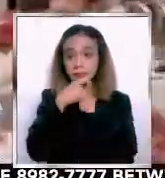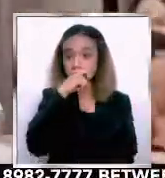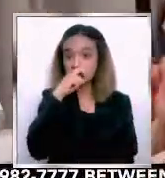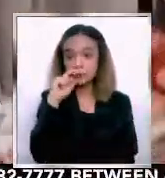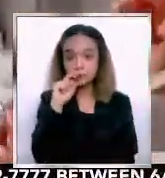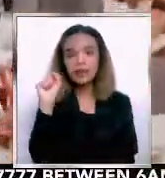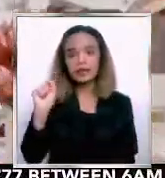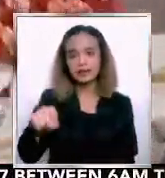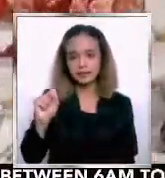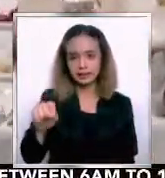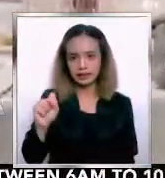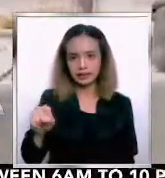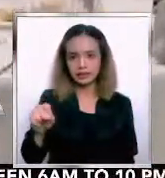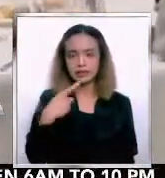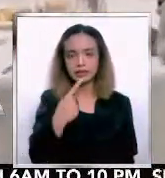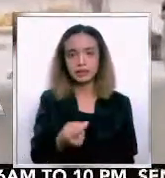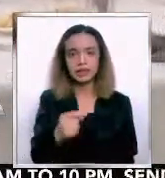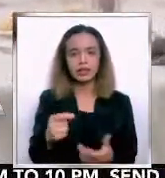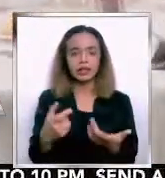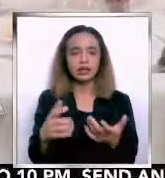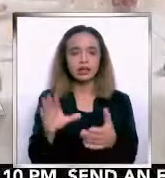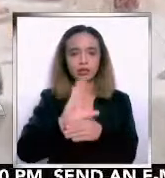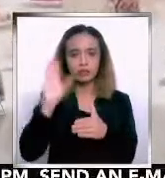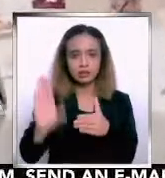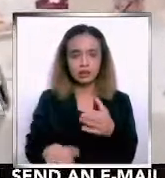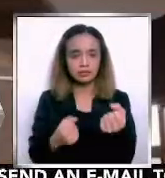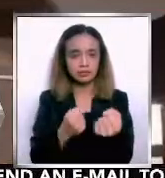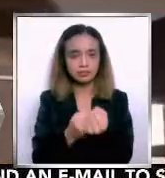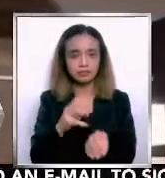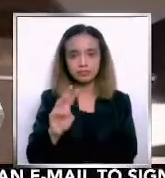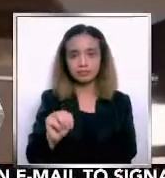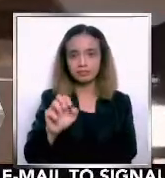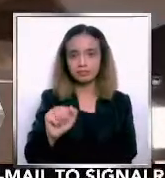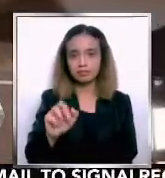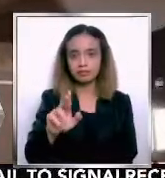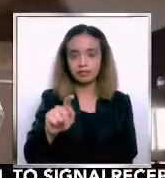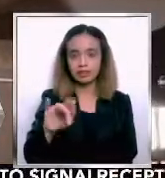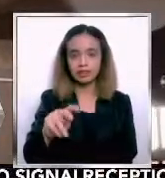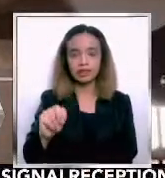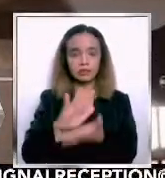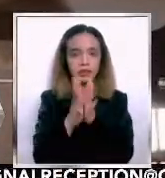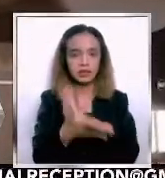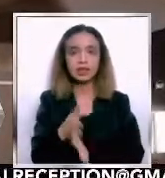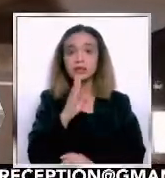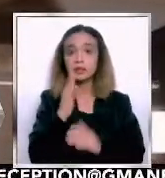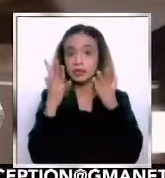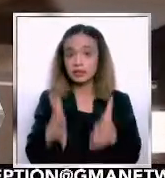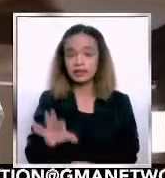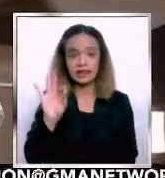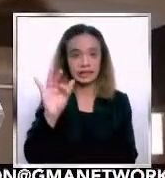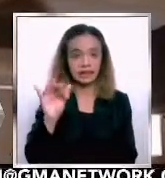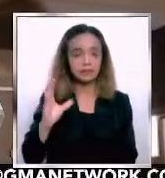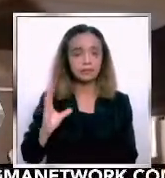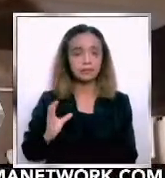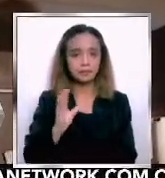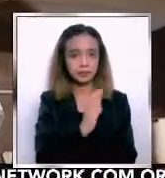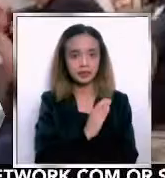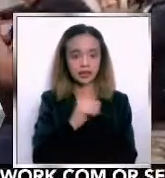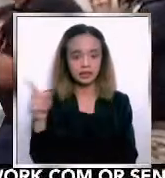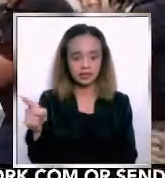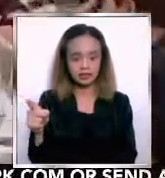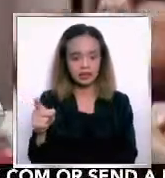ang kanilang suporta kay Romualdez para maging Speaker ng 19th Congress. Dagdag pa ni Senator-elect Chi